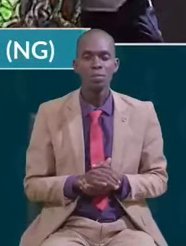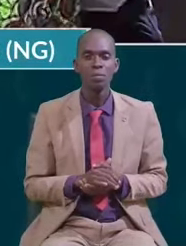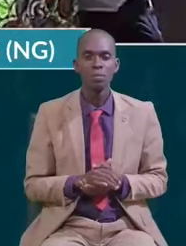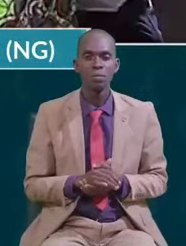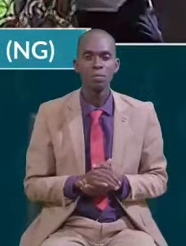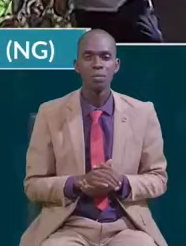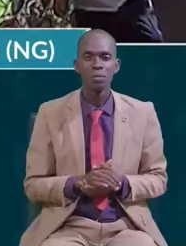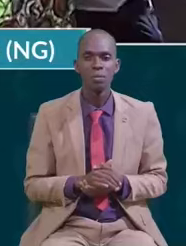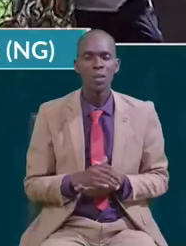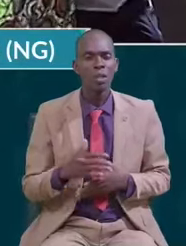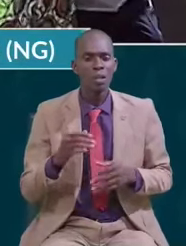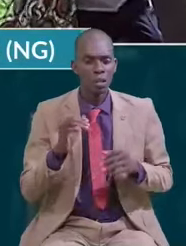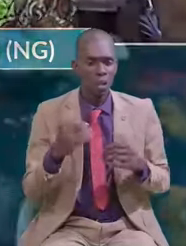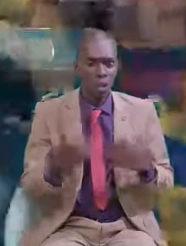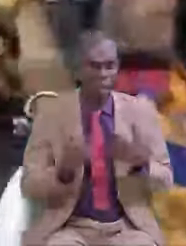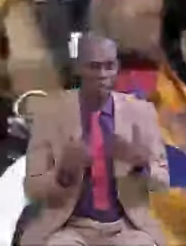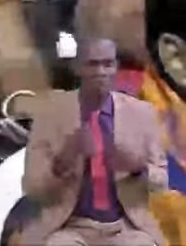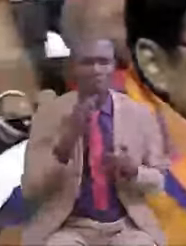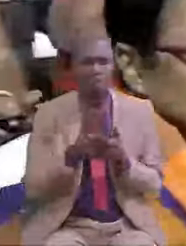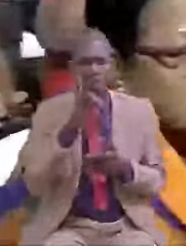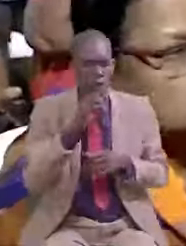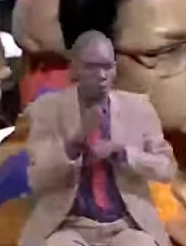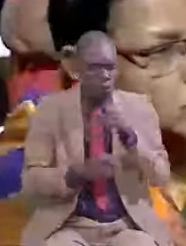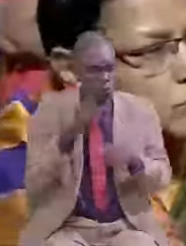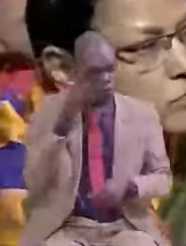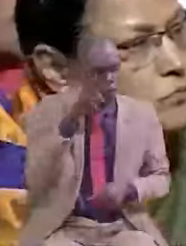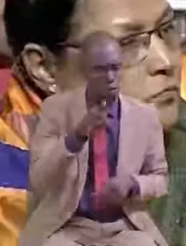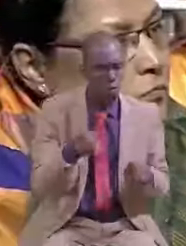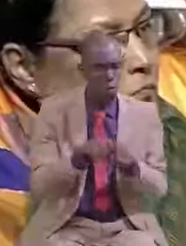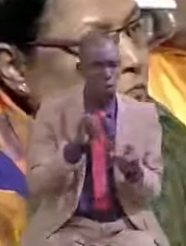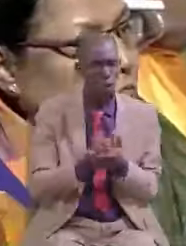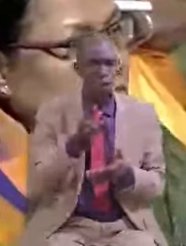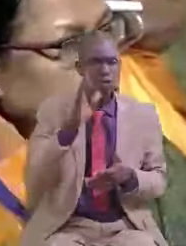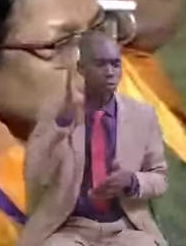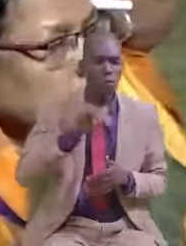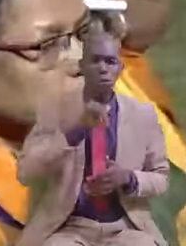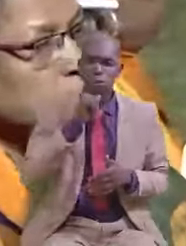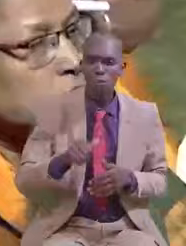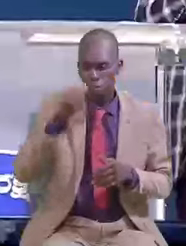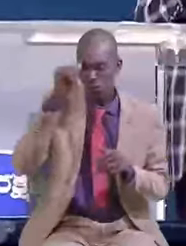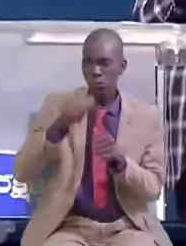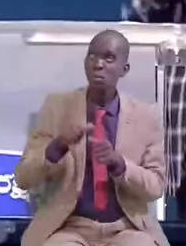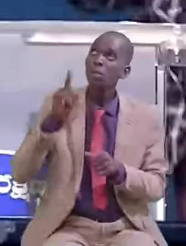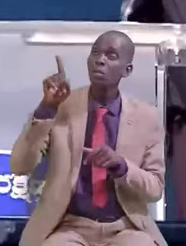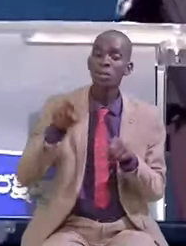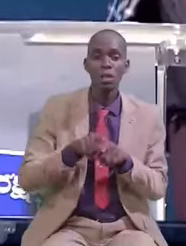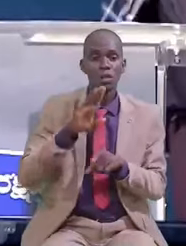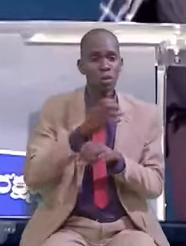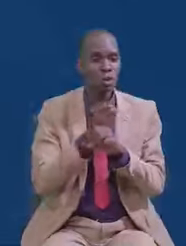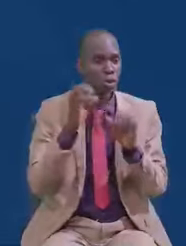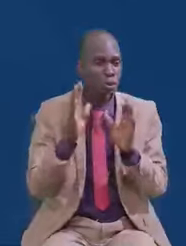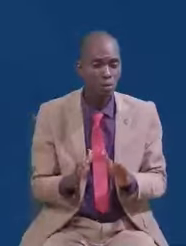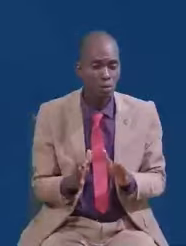Y a-t-il quelqu'un qui puisse souffrir pour vous comme ça et vous n'allez pas l'accepter comme sauveur?